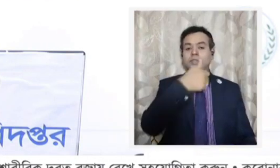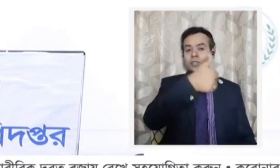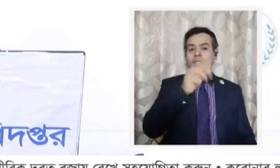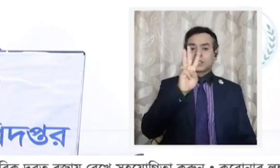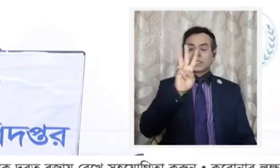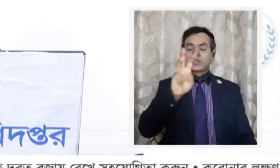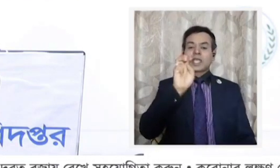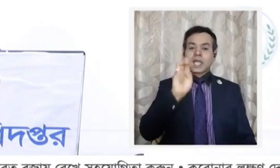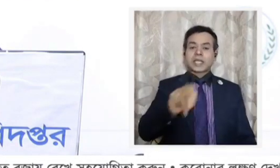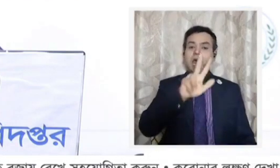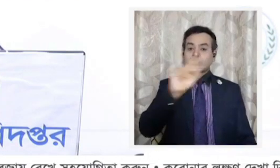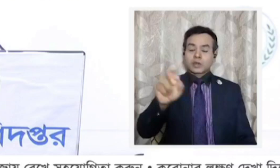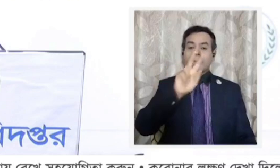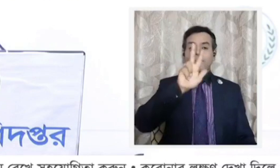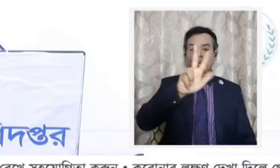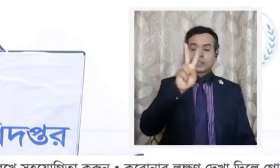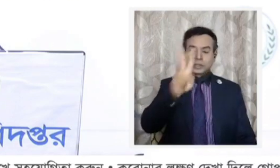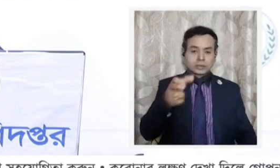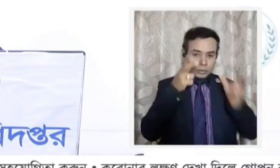জন। বর্তমানে কোয়ারেন্টাইনে আছেন